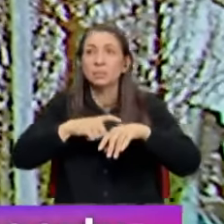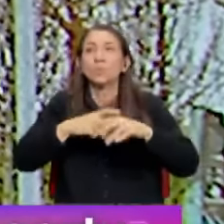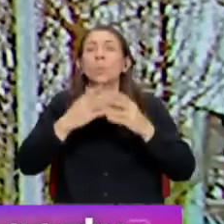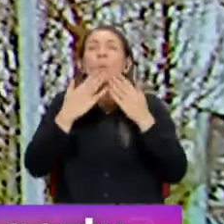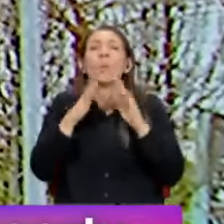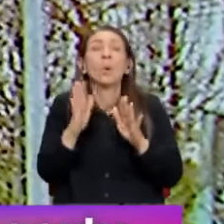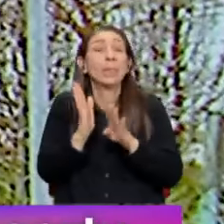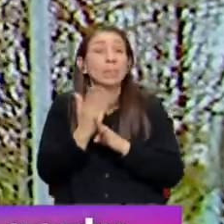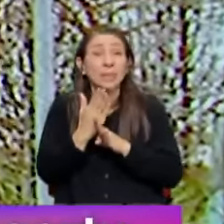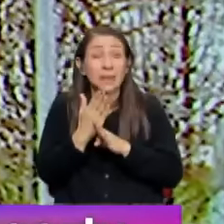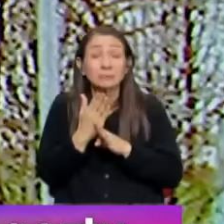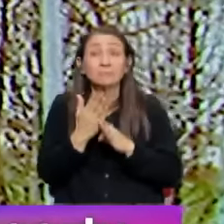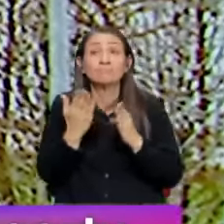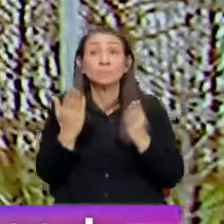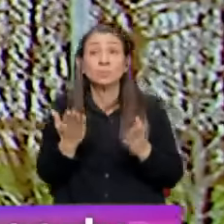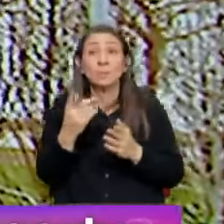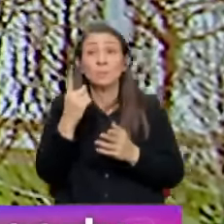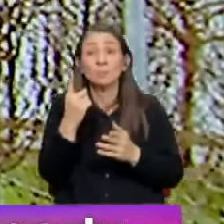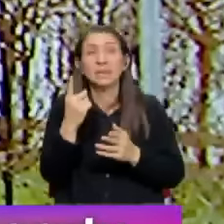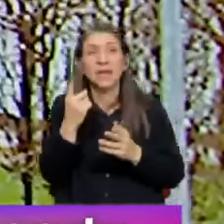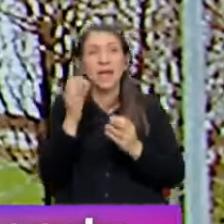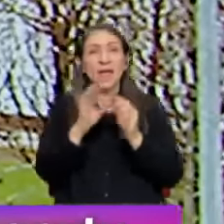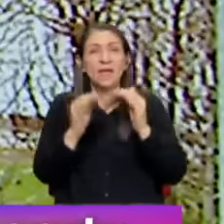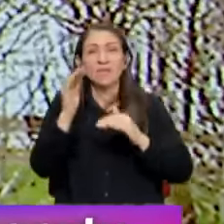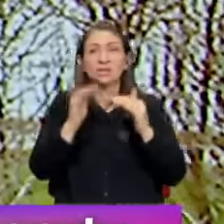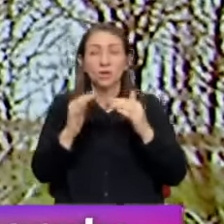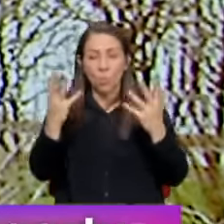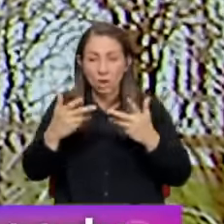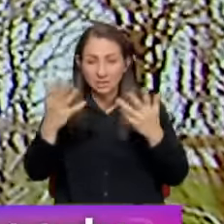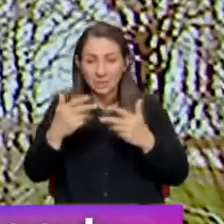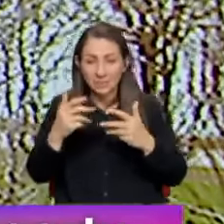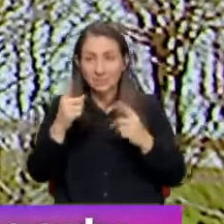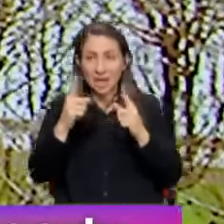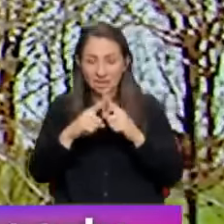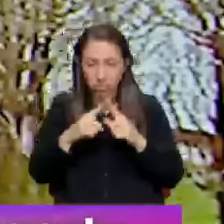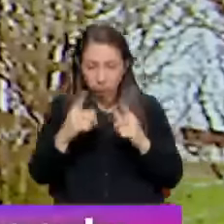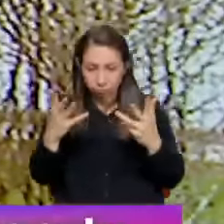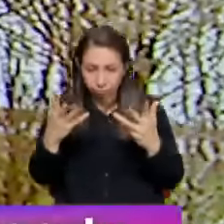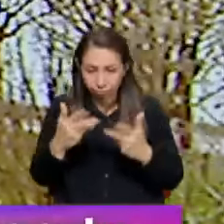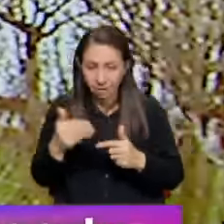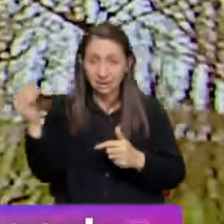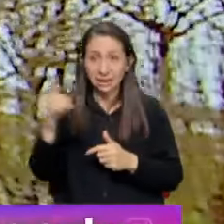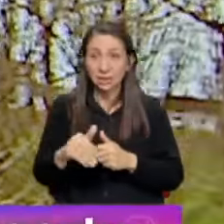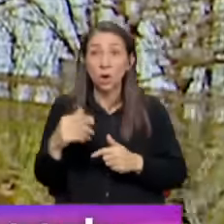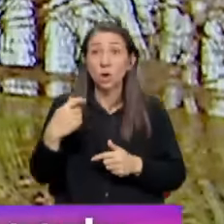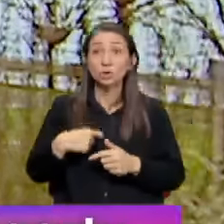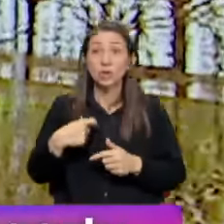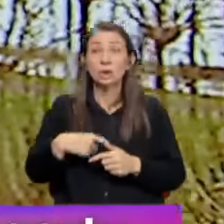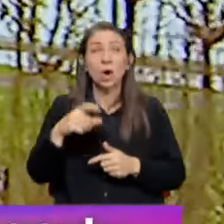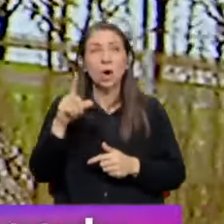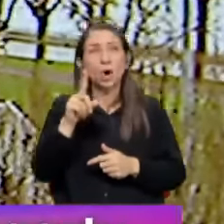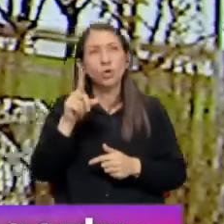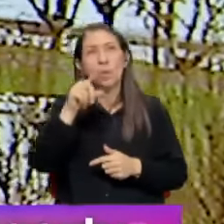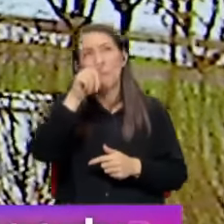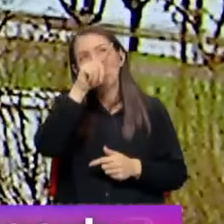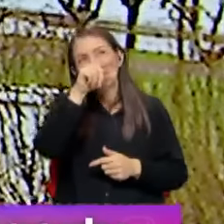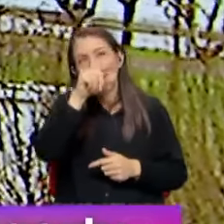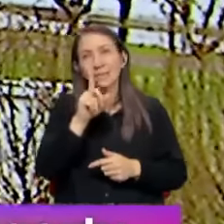zamanları yok. Niye? Çünkü bir böyle enflasyon muhasebesi gibi bir hesaplama geldi önlerine. Özellikle 10